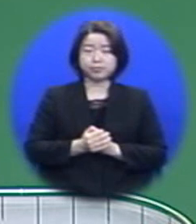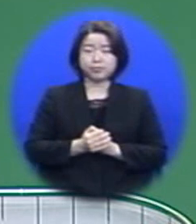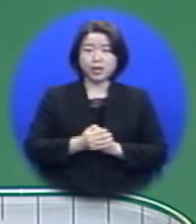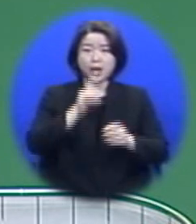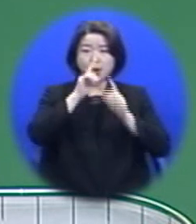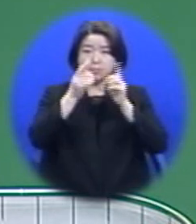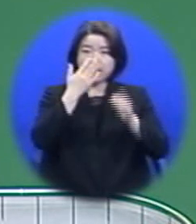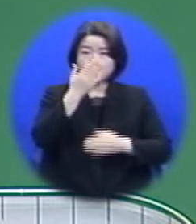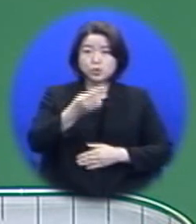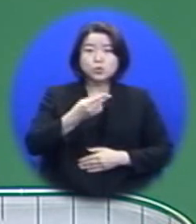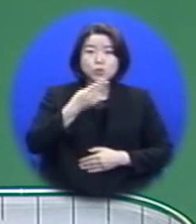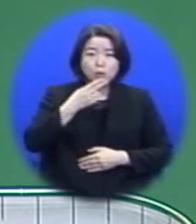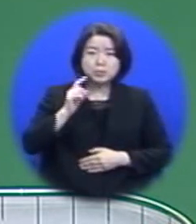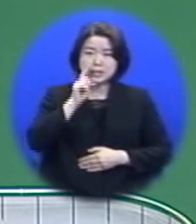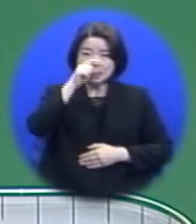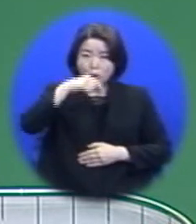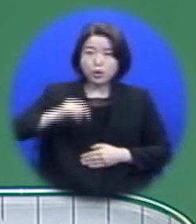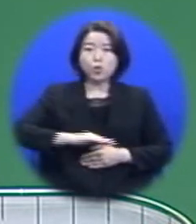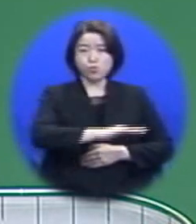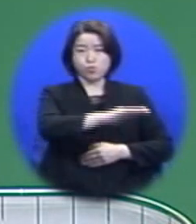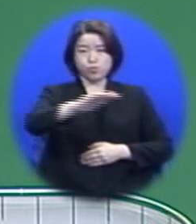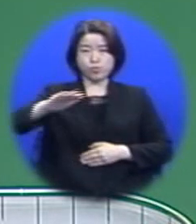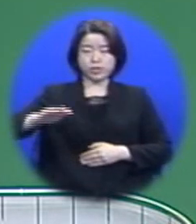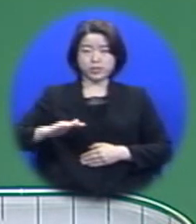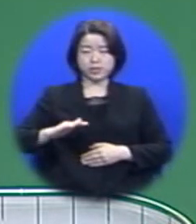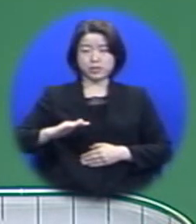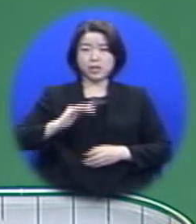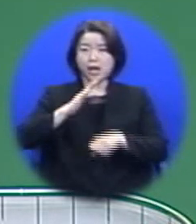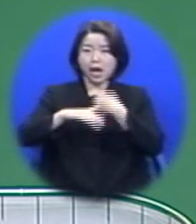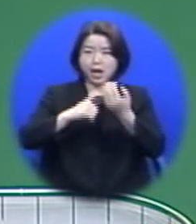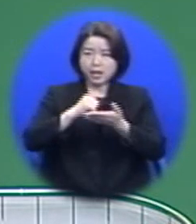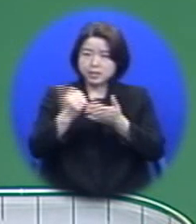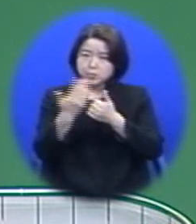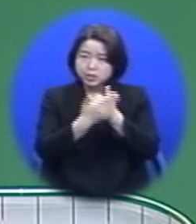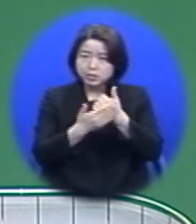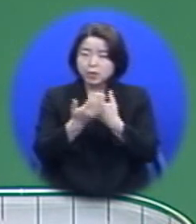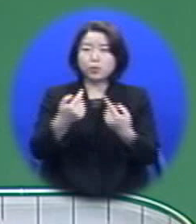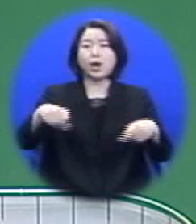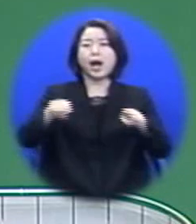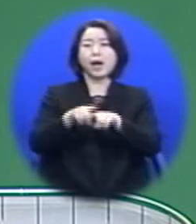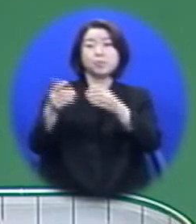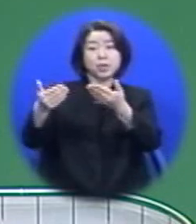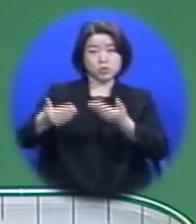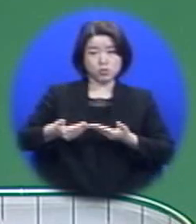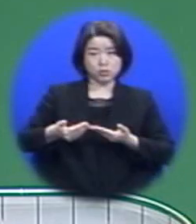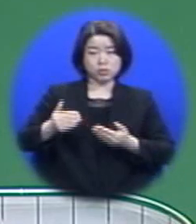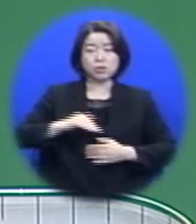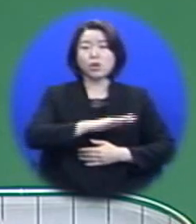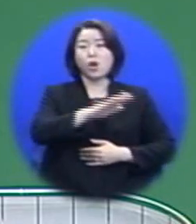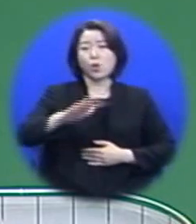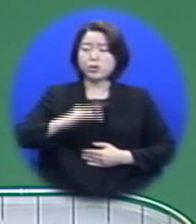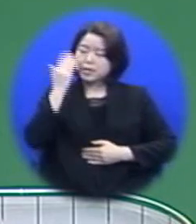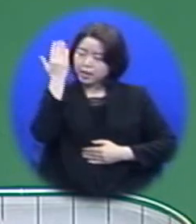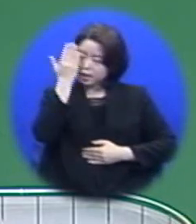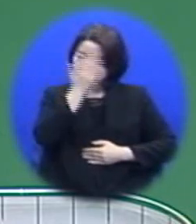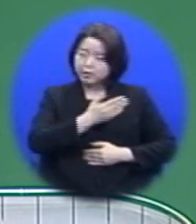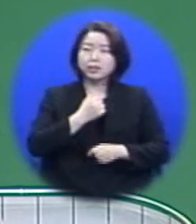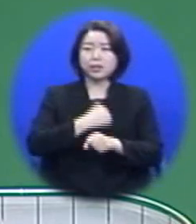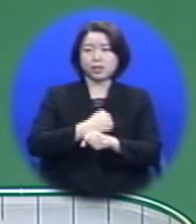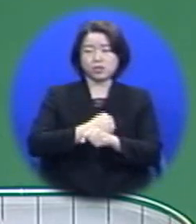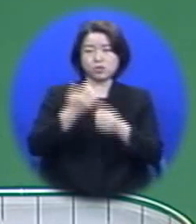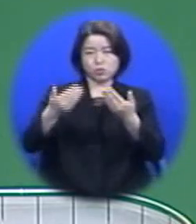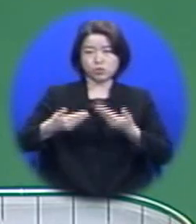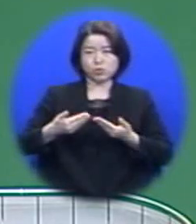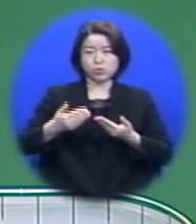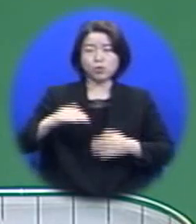말할 수 없이 더러운 우리들을 하나님의 은혜로 함께해 주셔서 우리를 깨끗하게 씻으시고 우리를